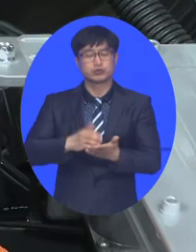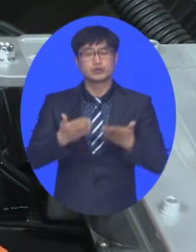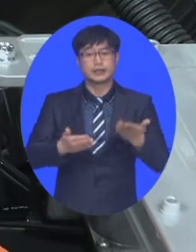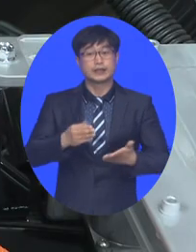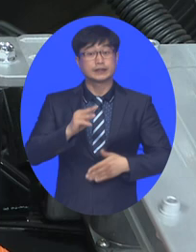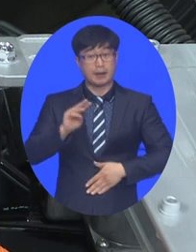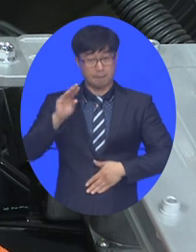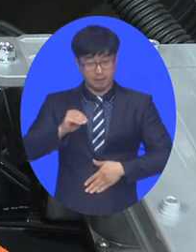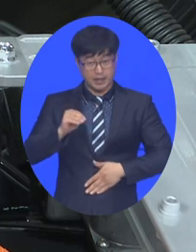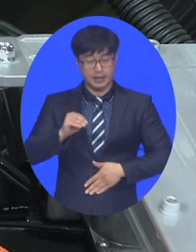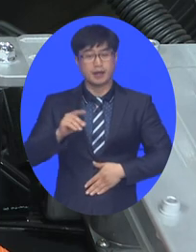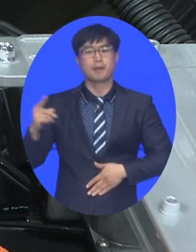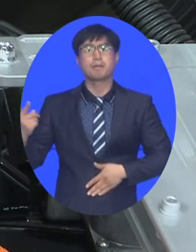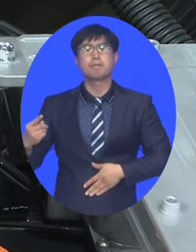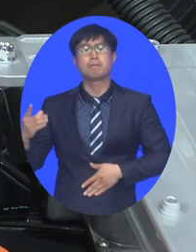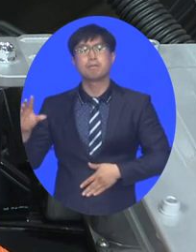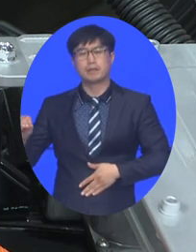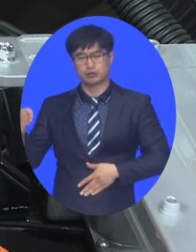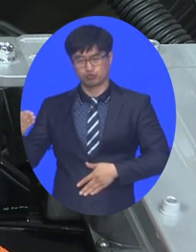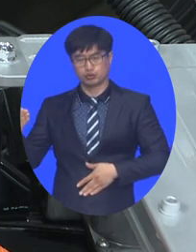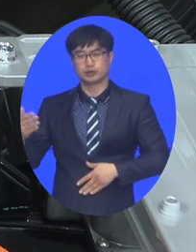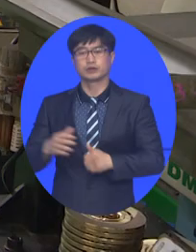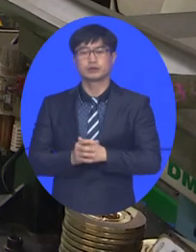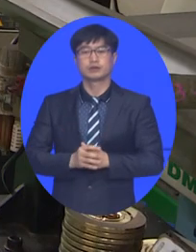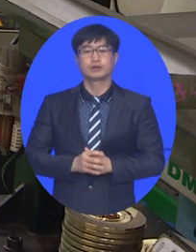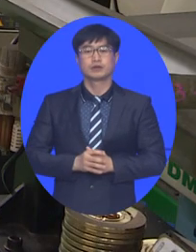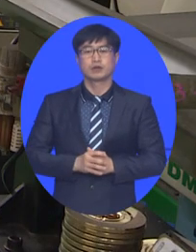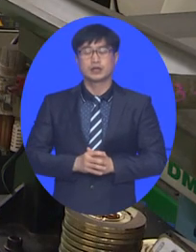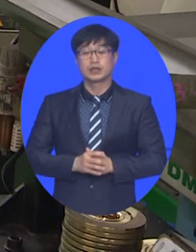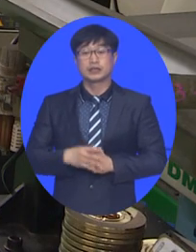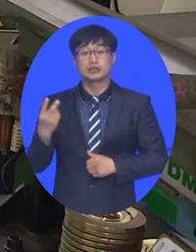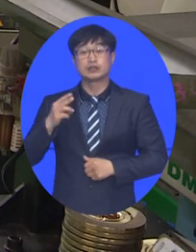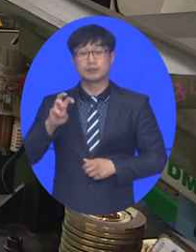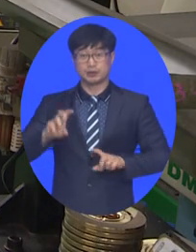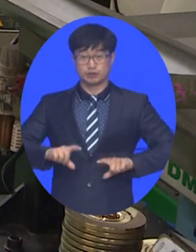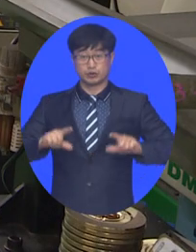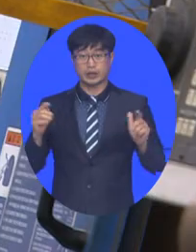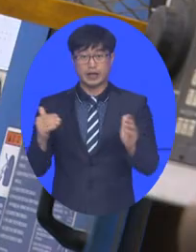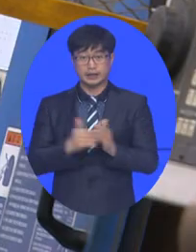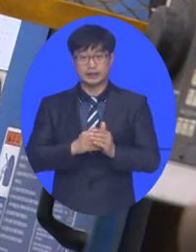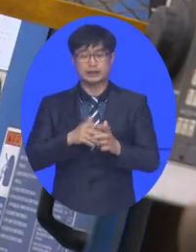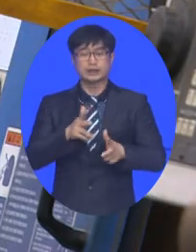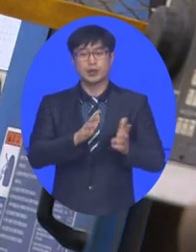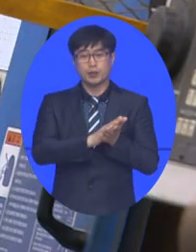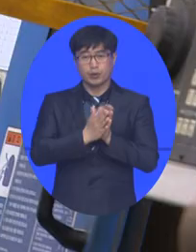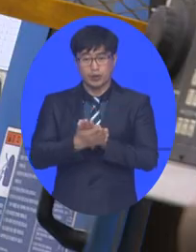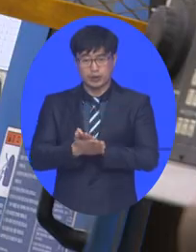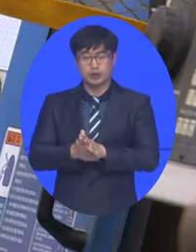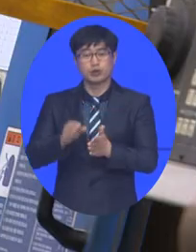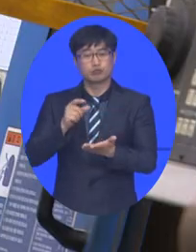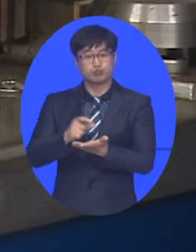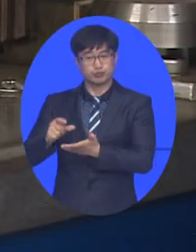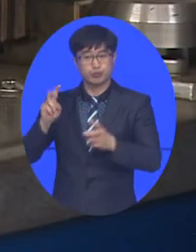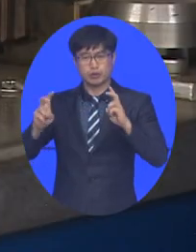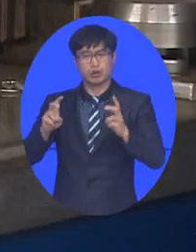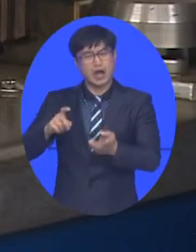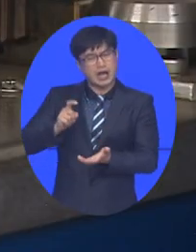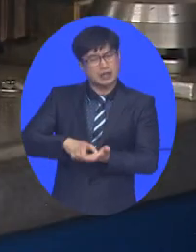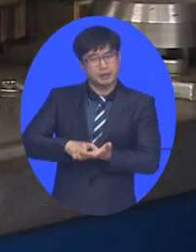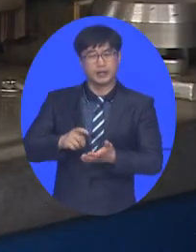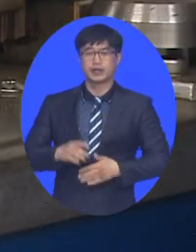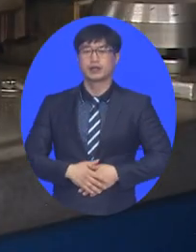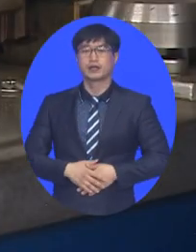줄어듭니다. 만여 개의 부품이 없어지게 되는 겁니다. 오늘 2030년까지 사업을 전환해야 하는 자동차 부품 업계는 발등에